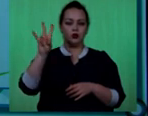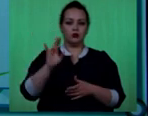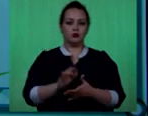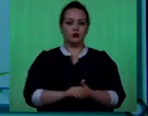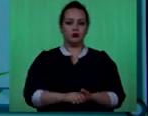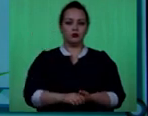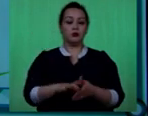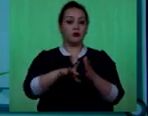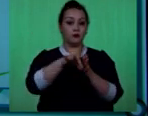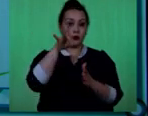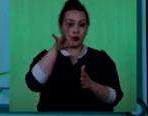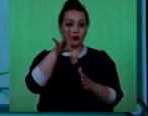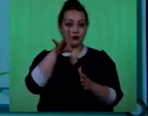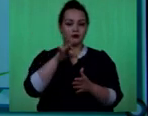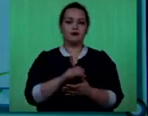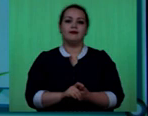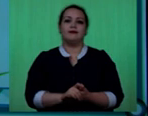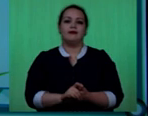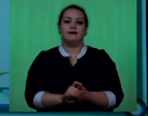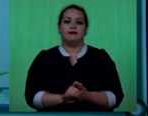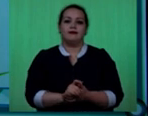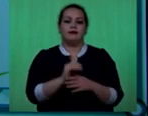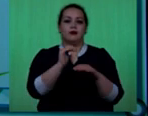выбрали молодцы